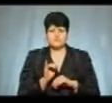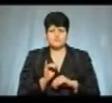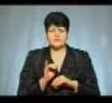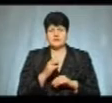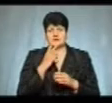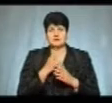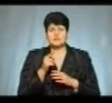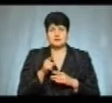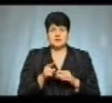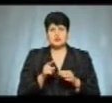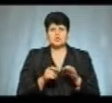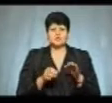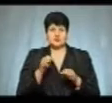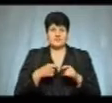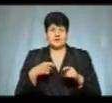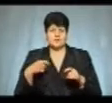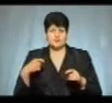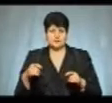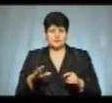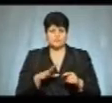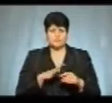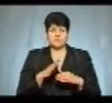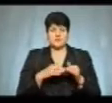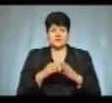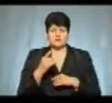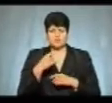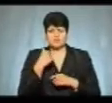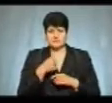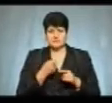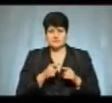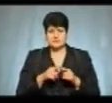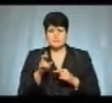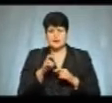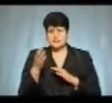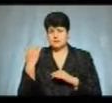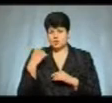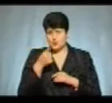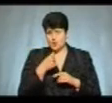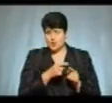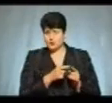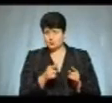Зважаючи на те, що судова тяганина тривала практично рік в цій справі від березня минулого року,